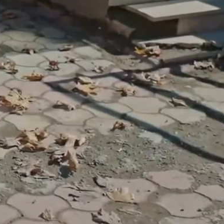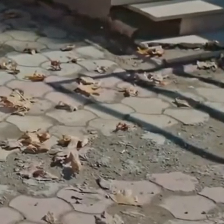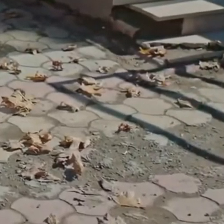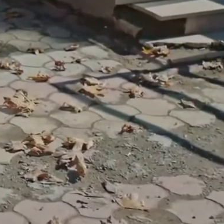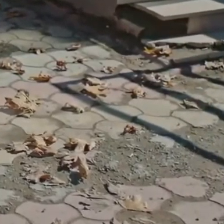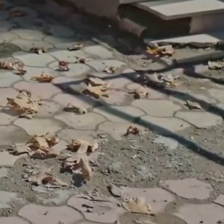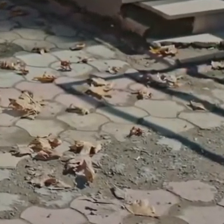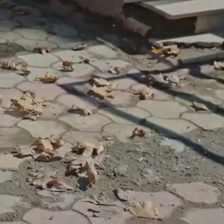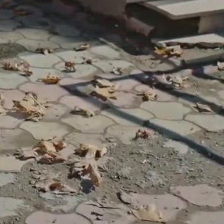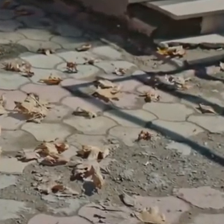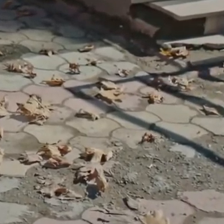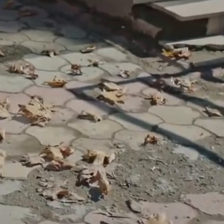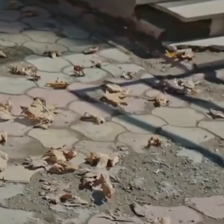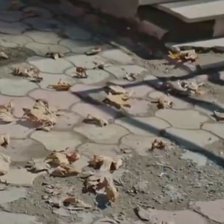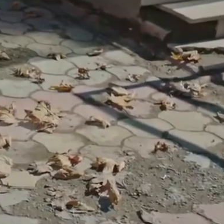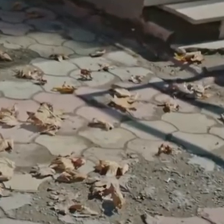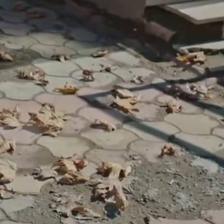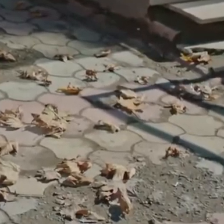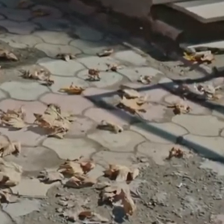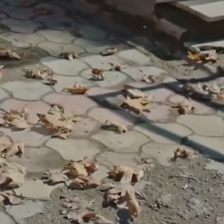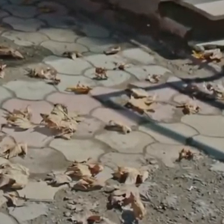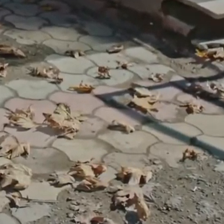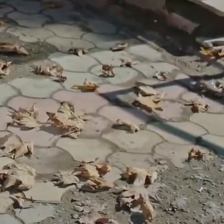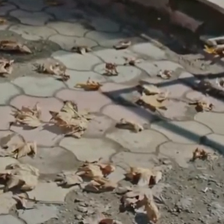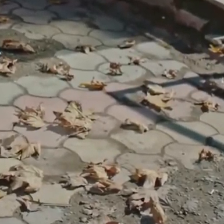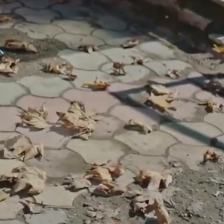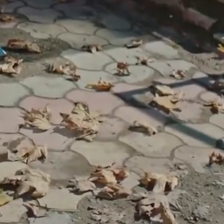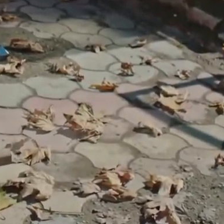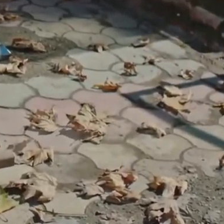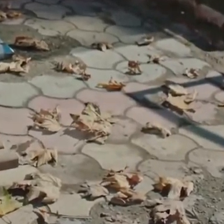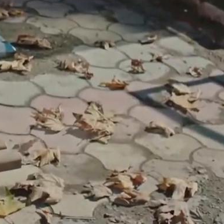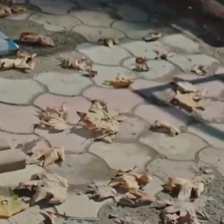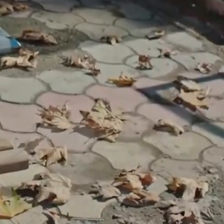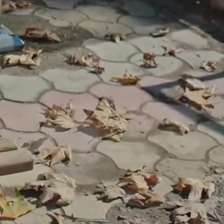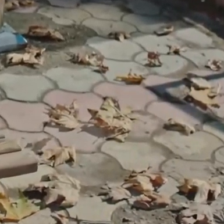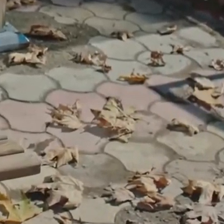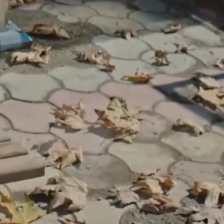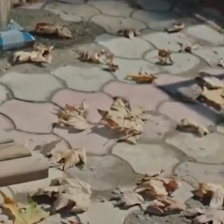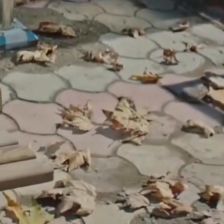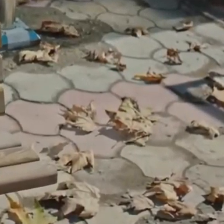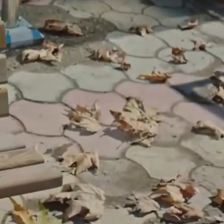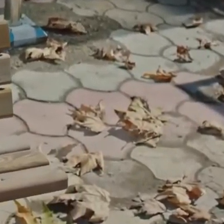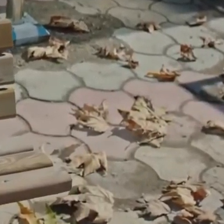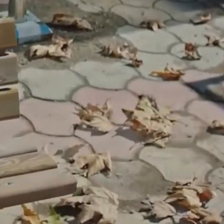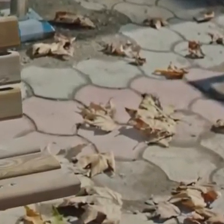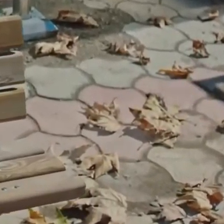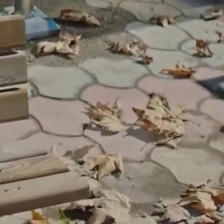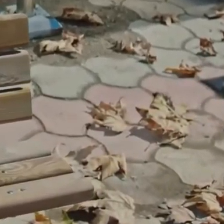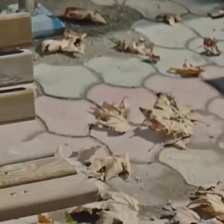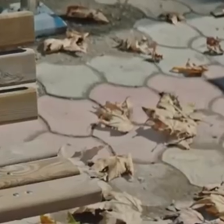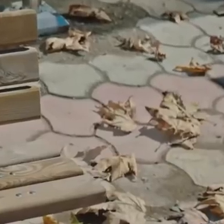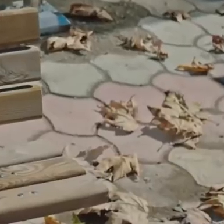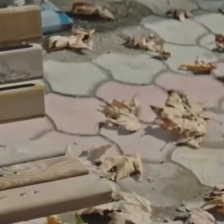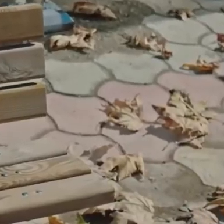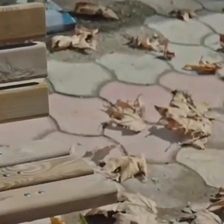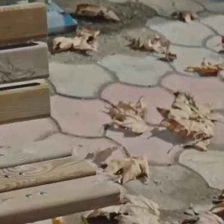Burcu sağlık ocağının önündeki bankta ağlamaklı. Ben taraklının sersemi.